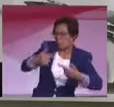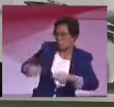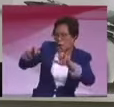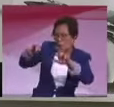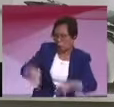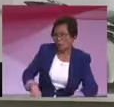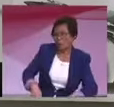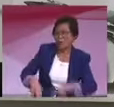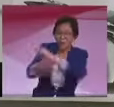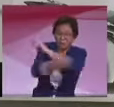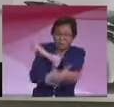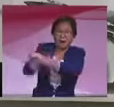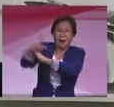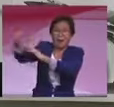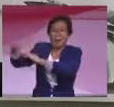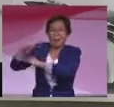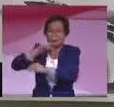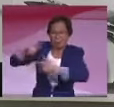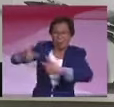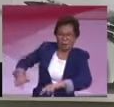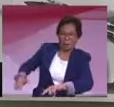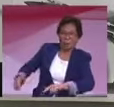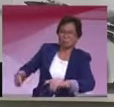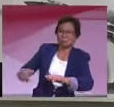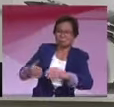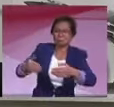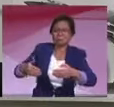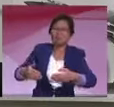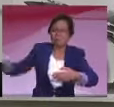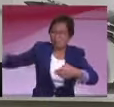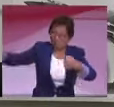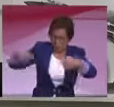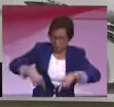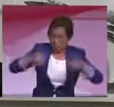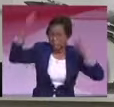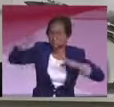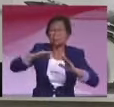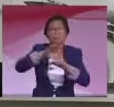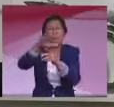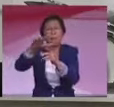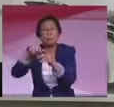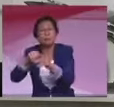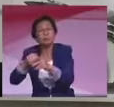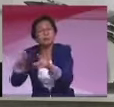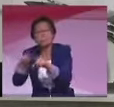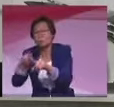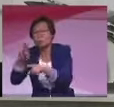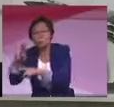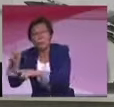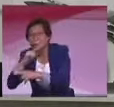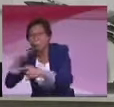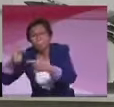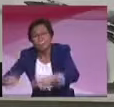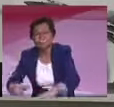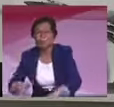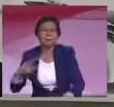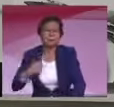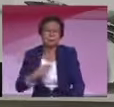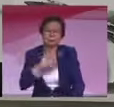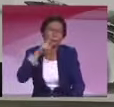daripada mana-mana negara pun masuk ke negara kita, termasuklah daripada Britain. Jadi tak perlu kita